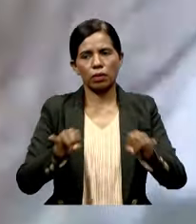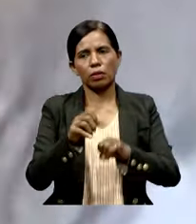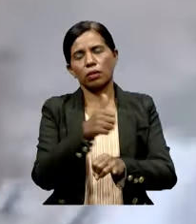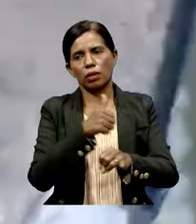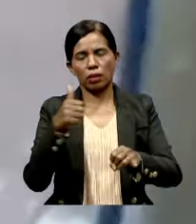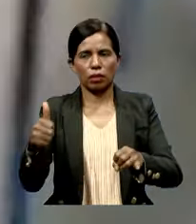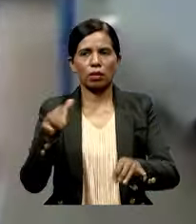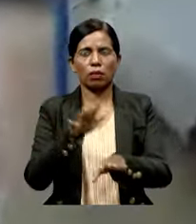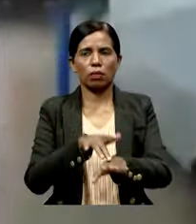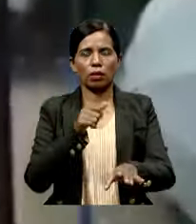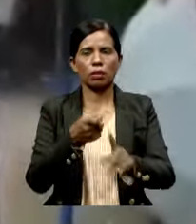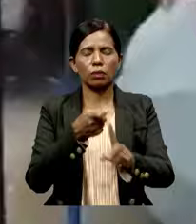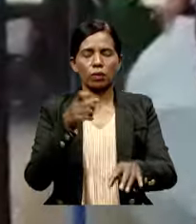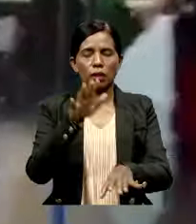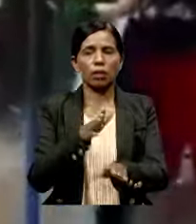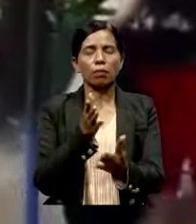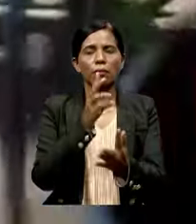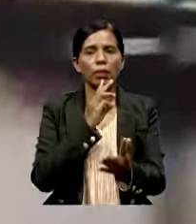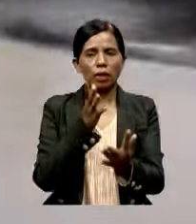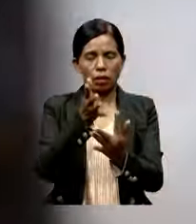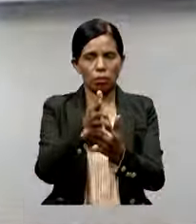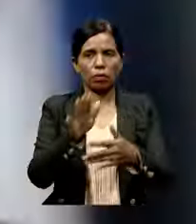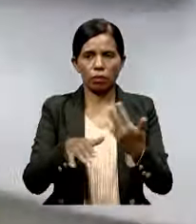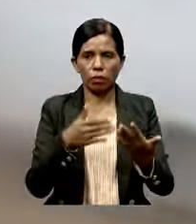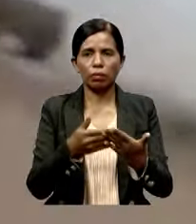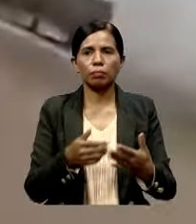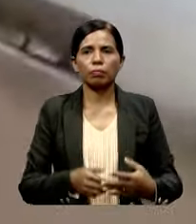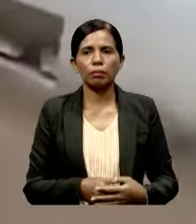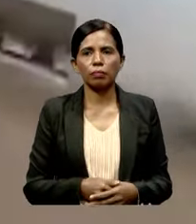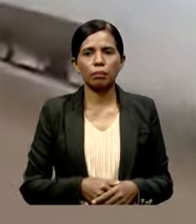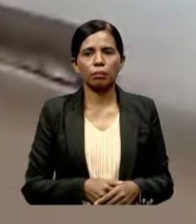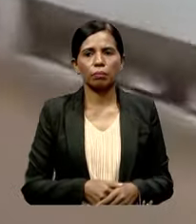bebemos afetado husi inundação refere. Luciano Amaral, Adérito Ximenes, GMN.